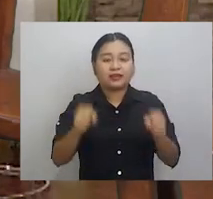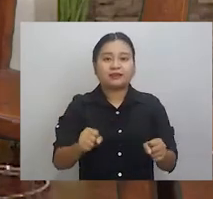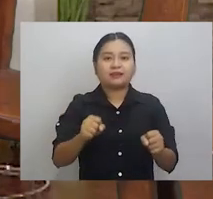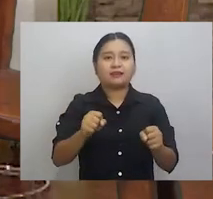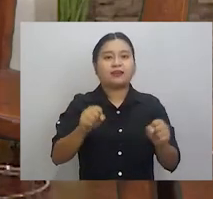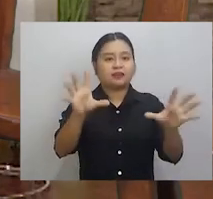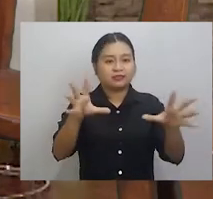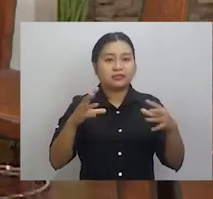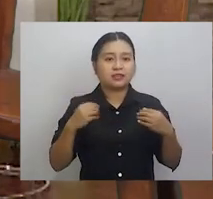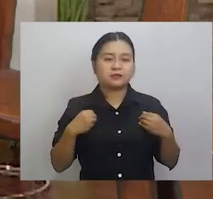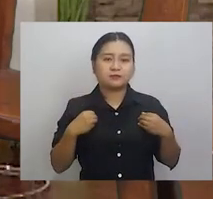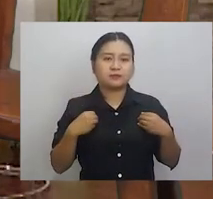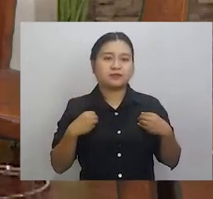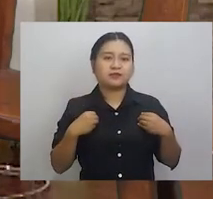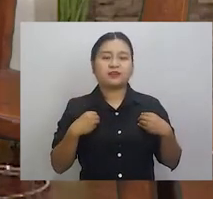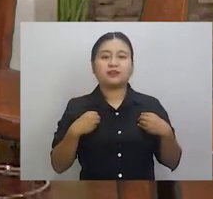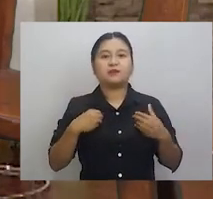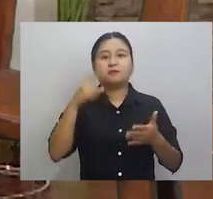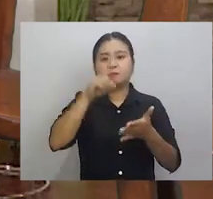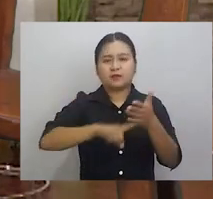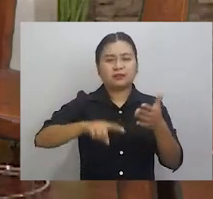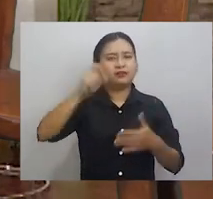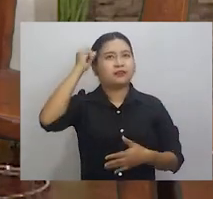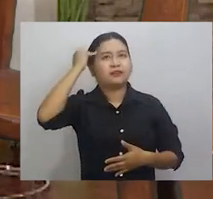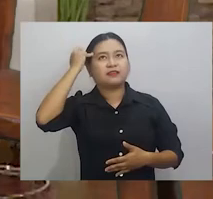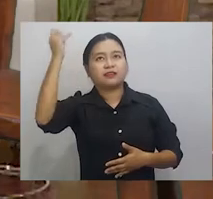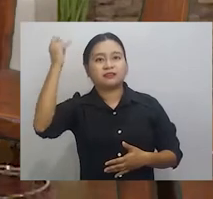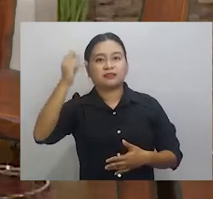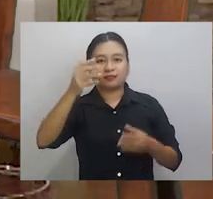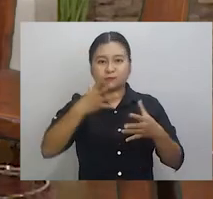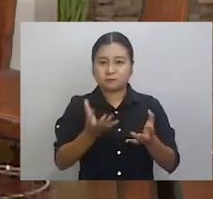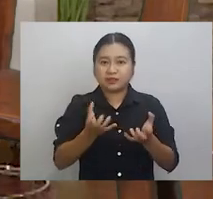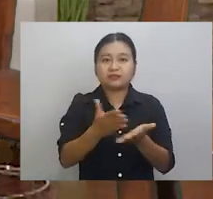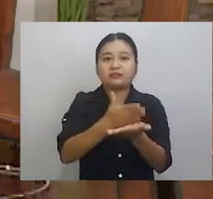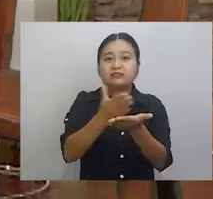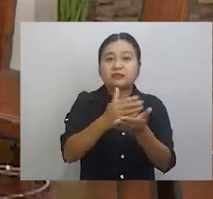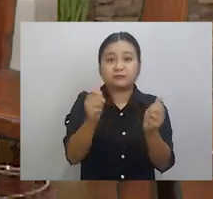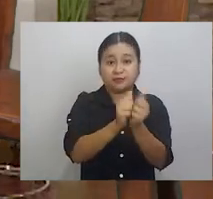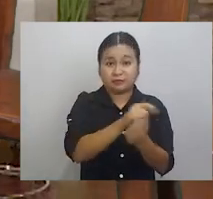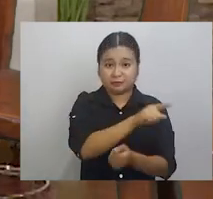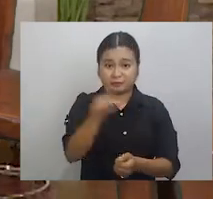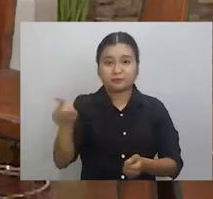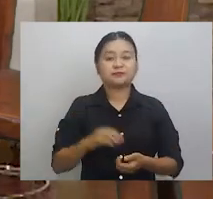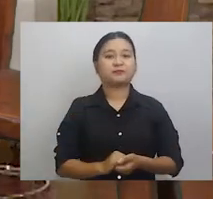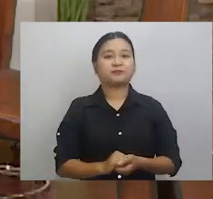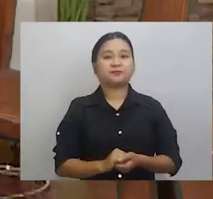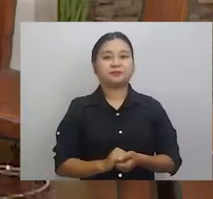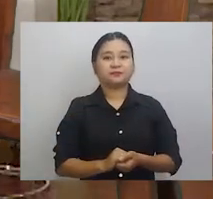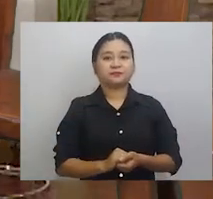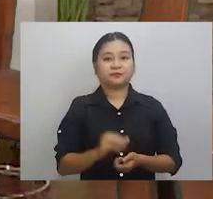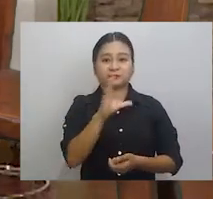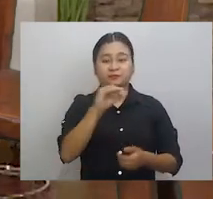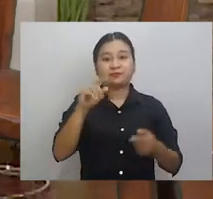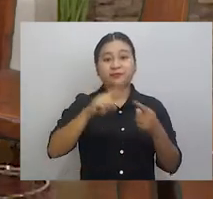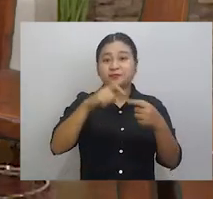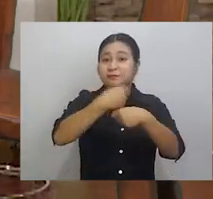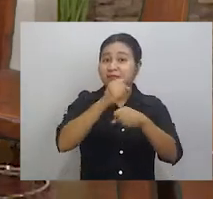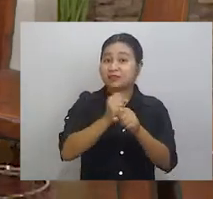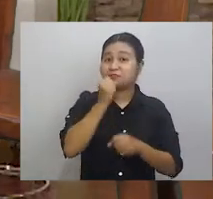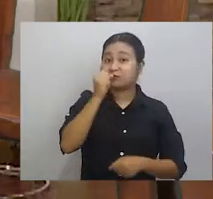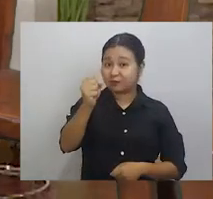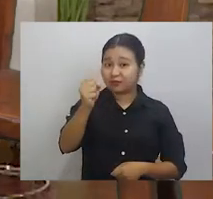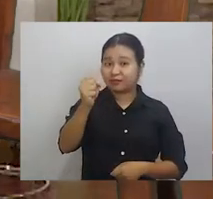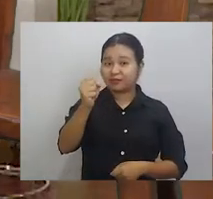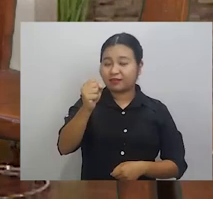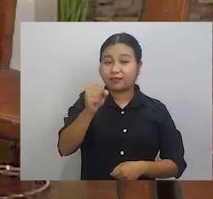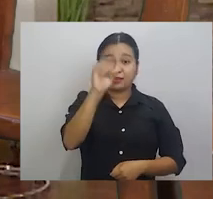kaisipang nais ipaliwatig ng kwento o teksto. Tumpa ka dyan! At para matiyak natin kung nakuha ba ng